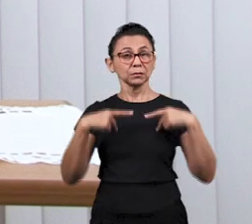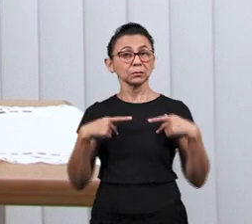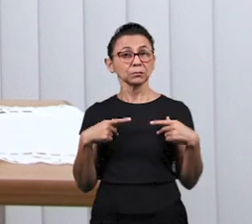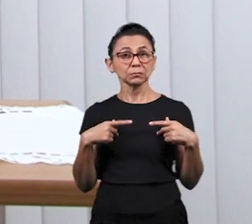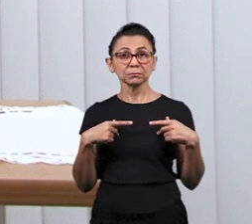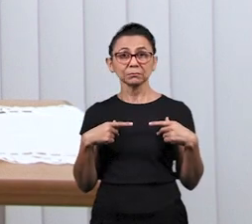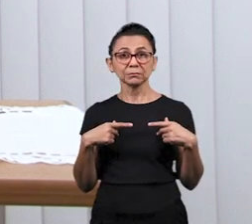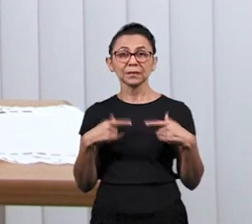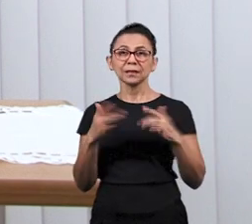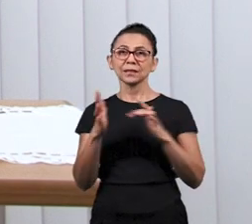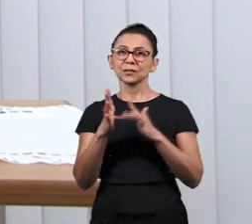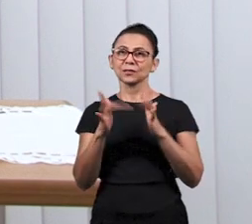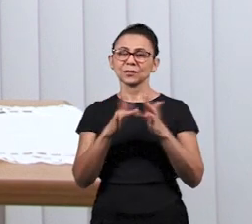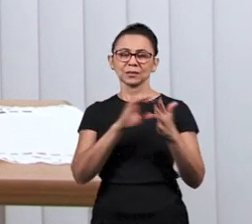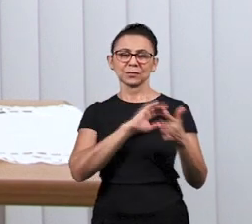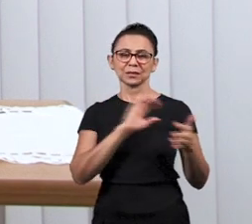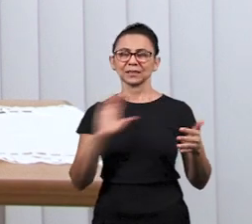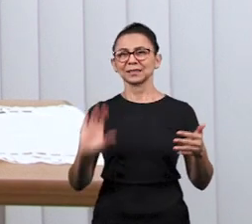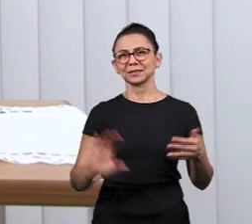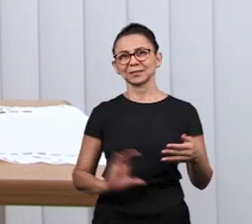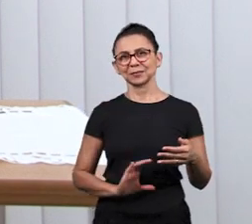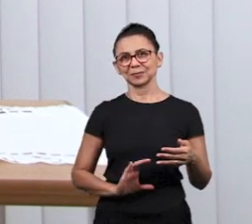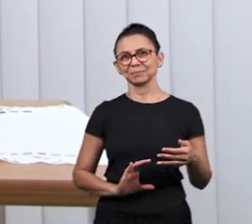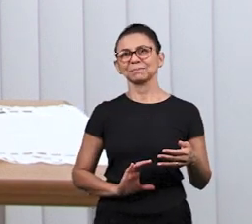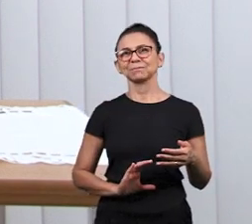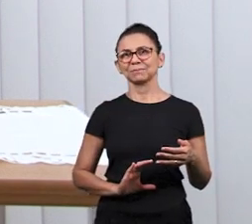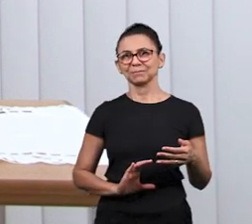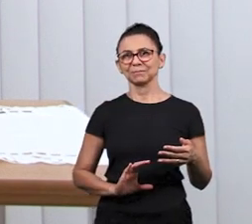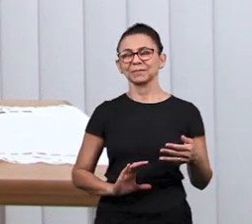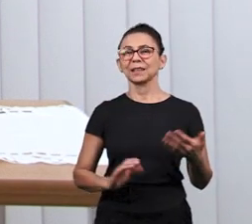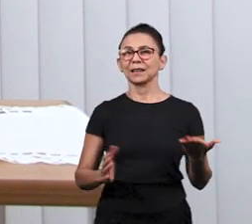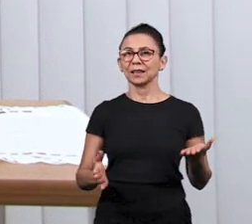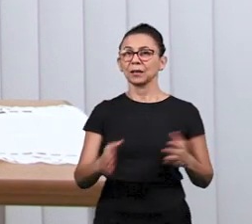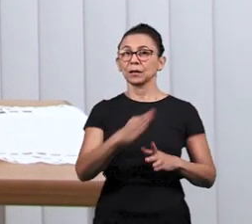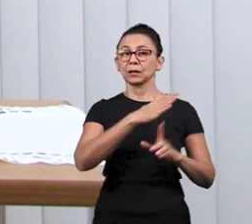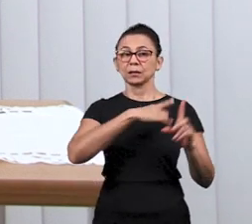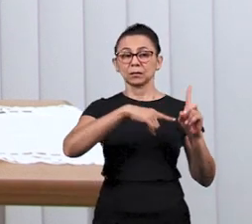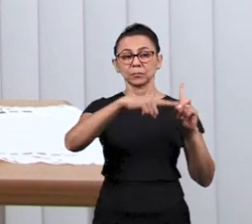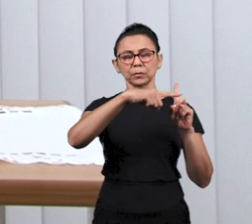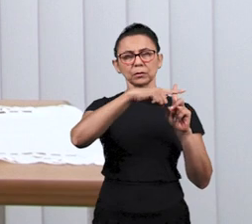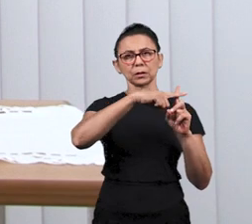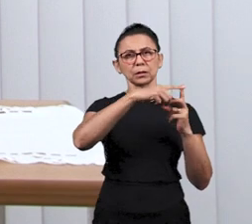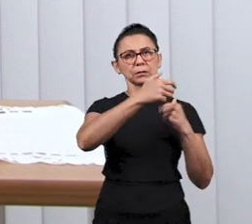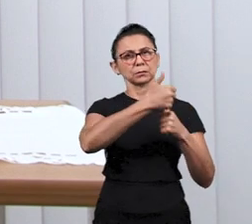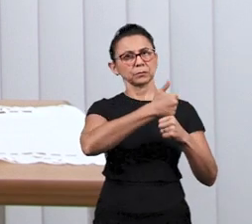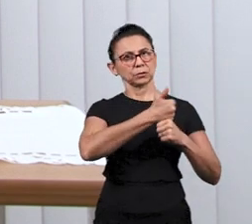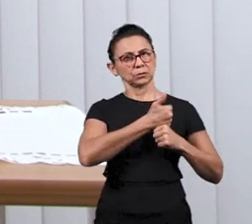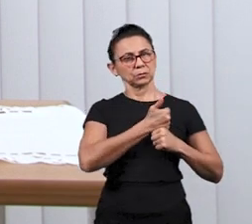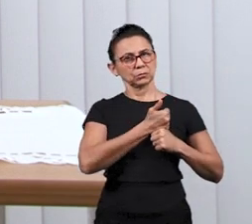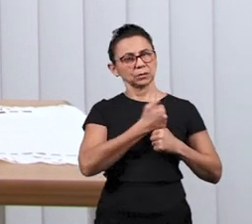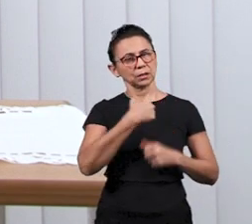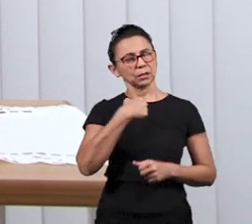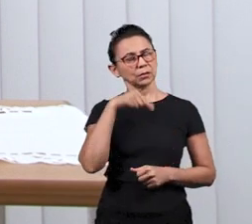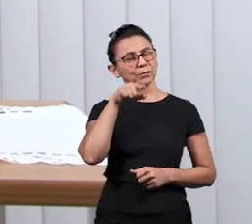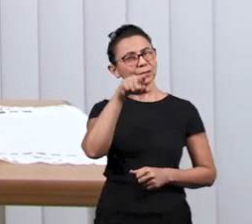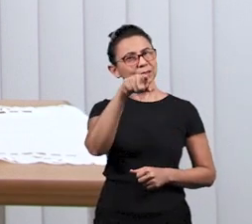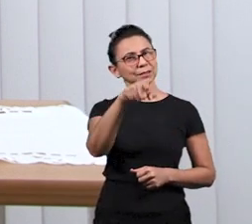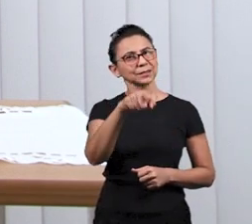нам спасение. Это чудный Бог. Он демонстрирует